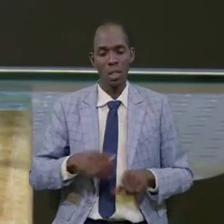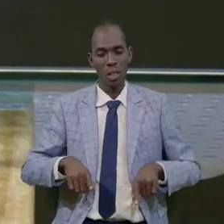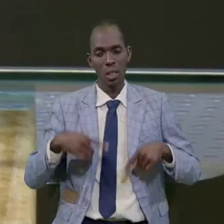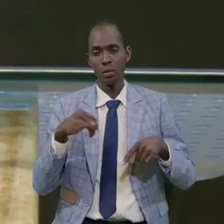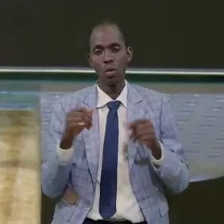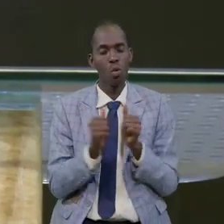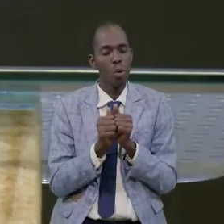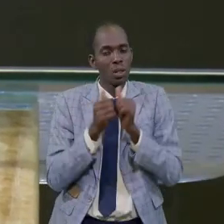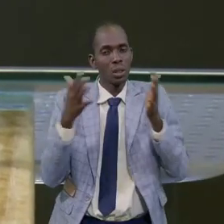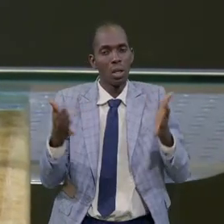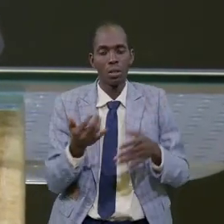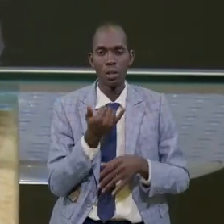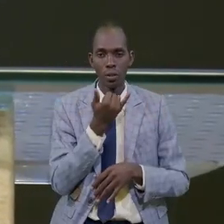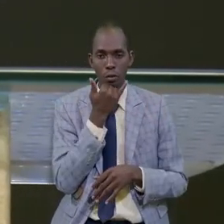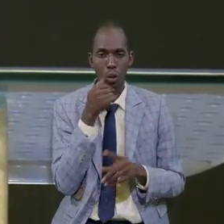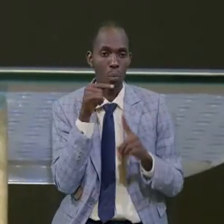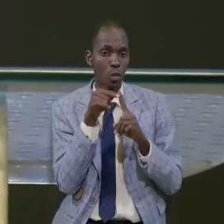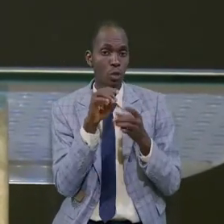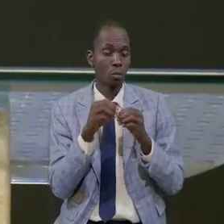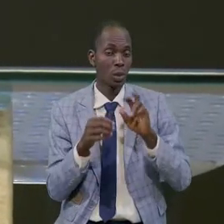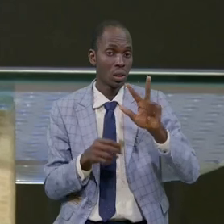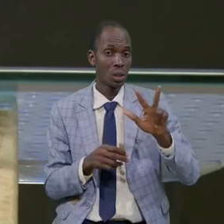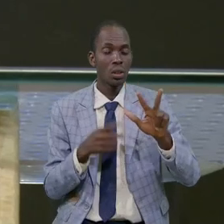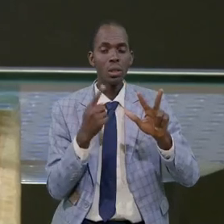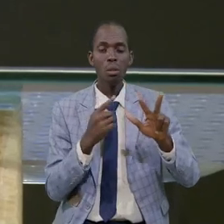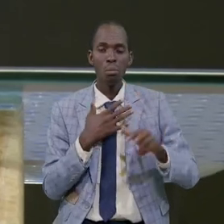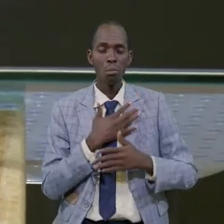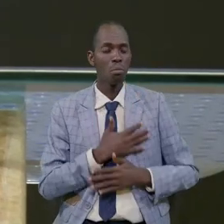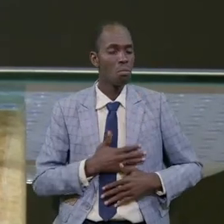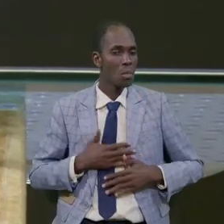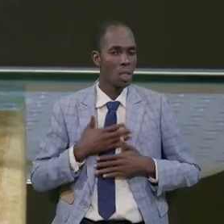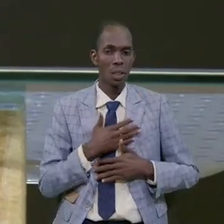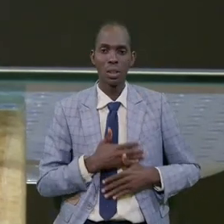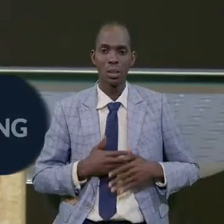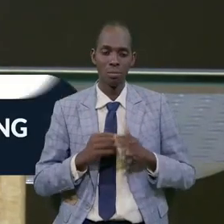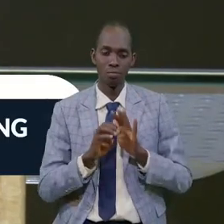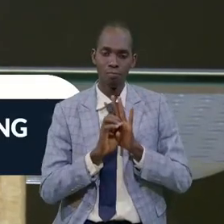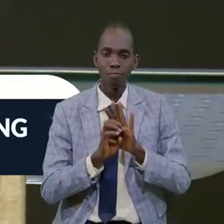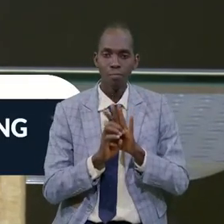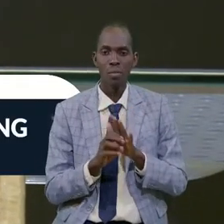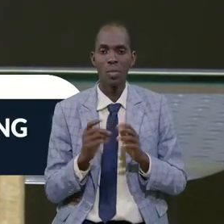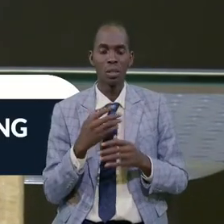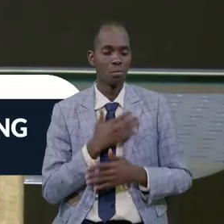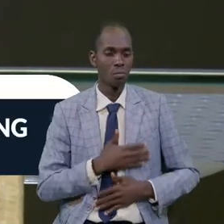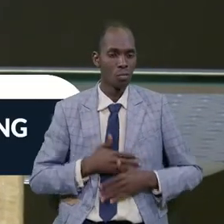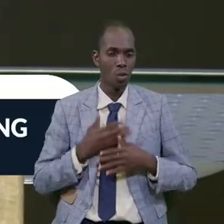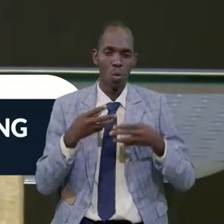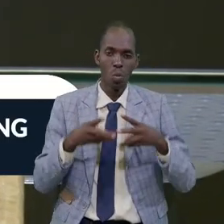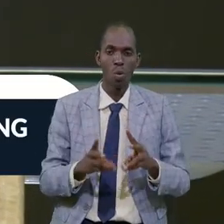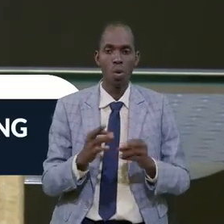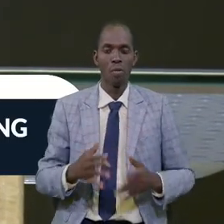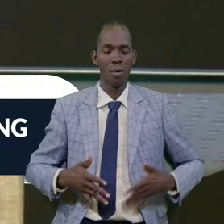sans scandale, sans offense. Troisième point, c'est le modèle agréable. Le modèle de vie